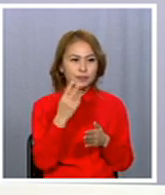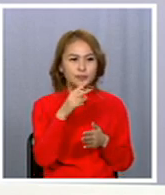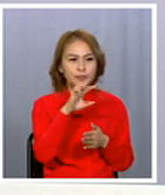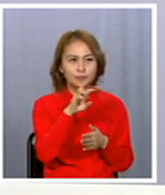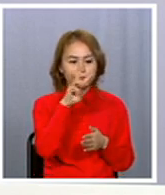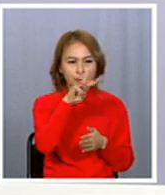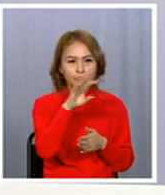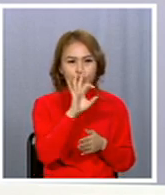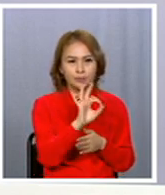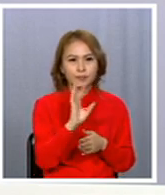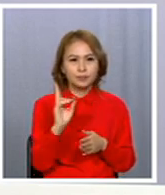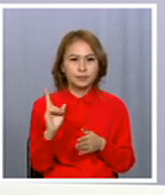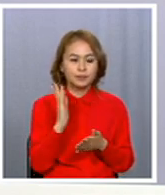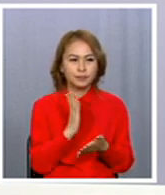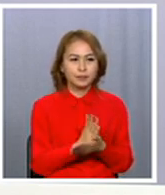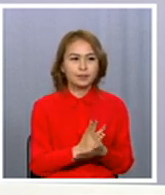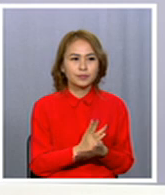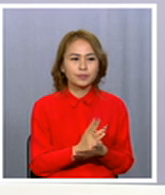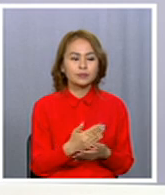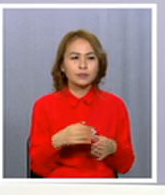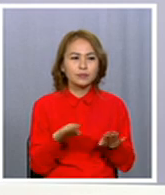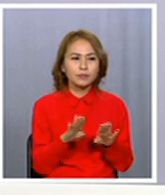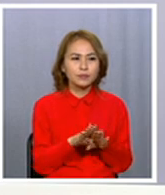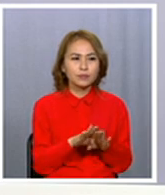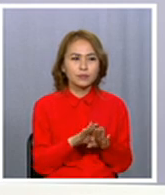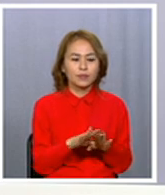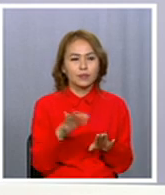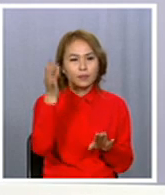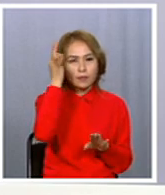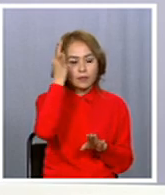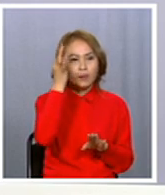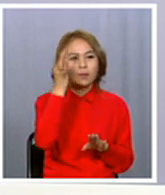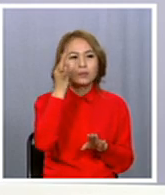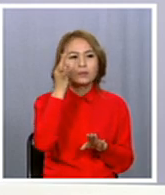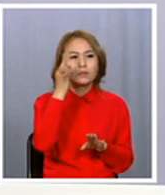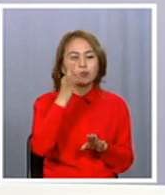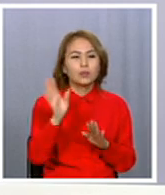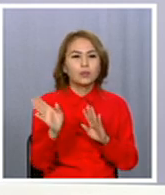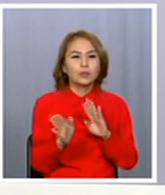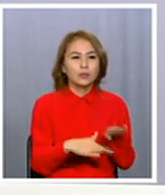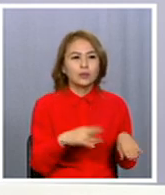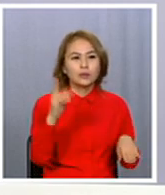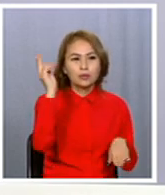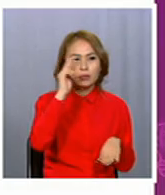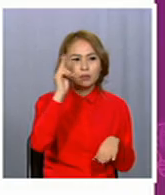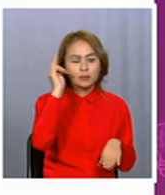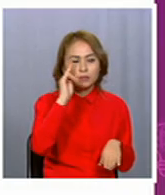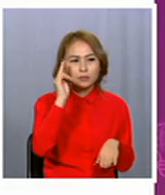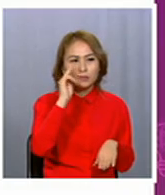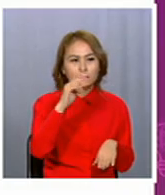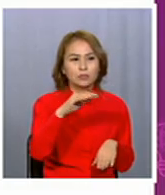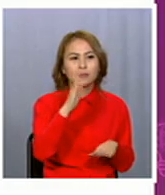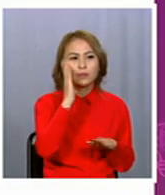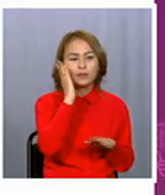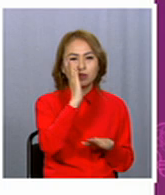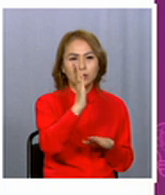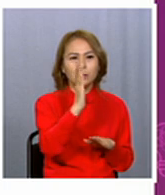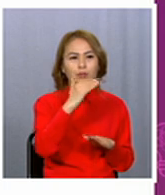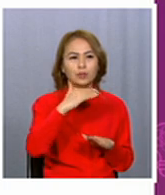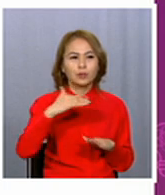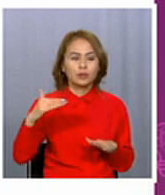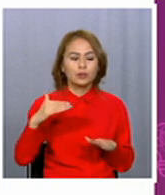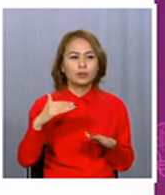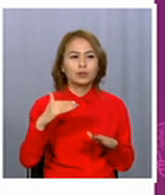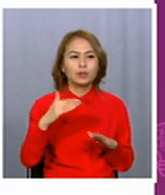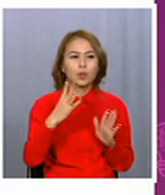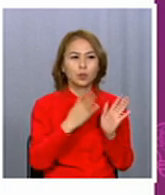бұрышы беріліп тұр. Енді қараңыздар балалар, еске түсірейік. Өткен сабақтарда біз айттық, мына тік бұрышты, яғни